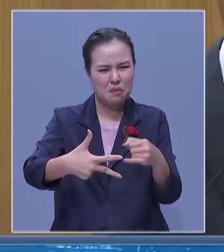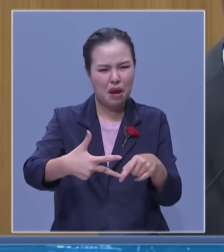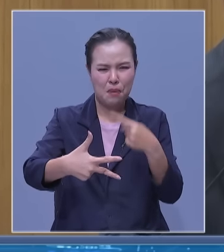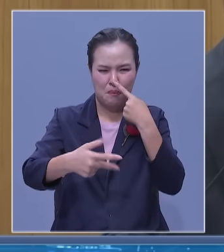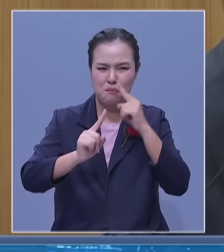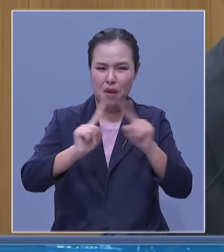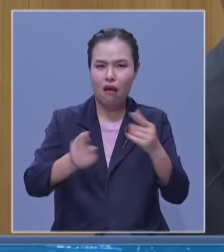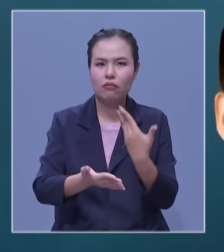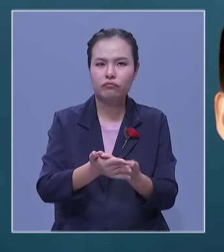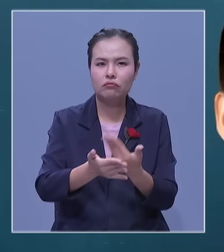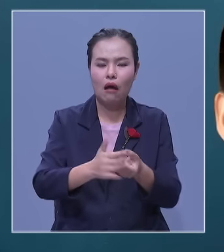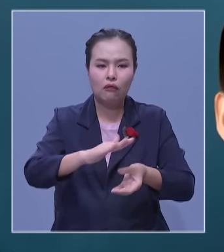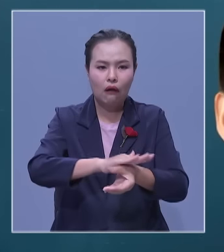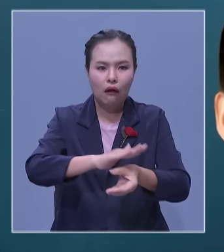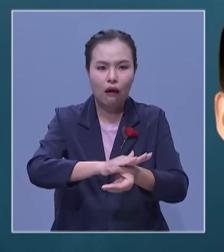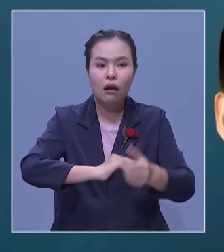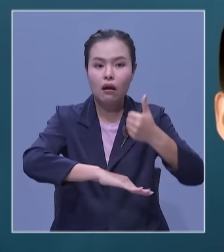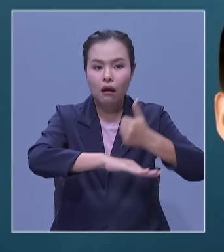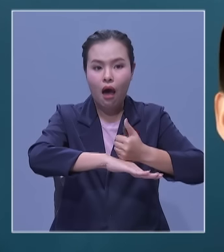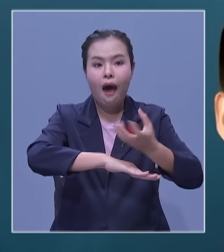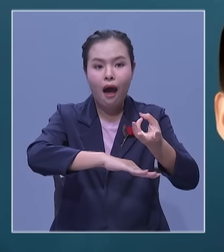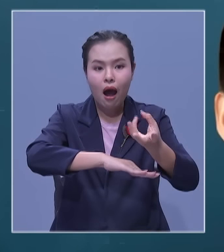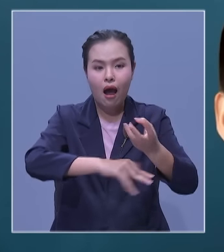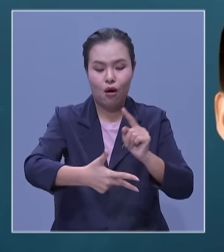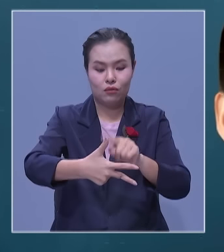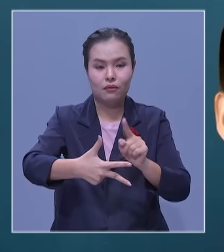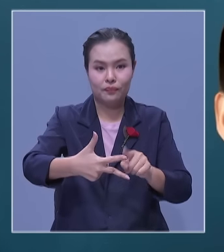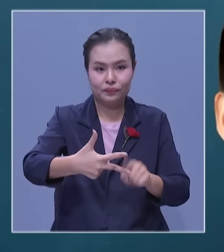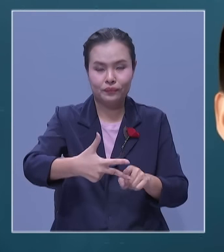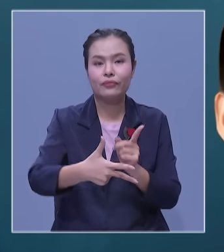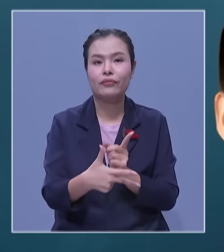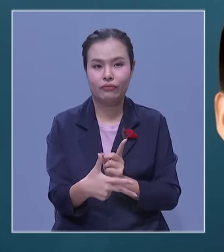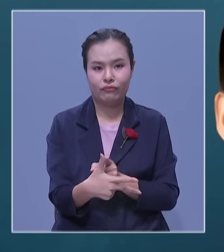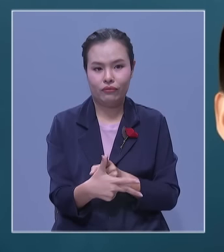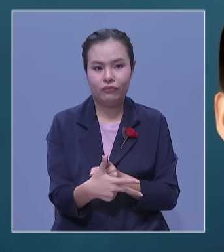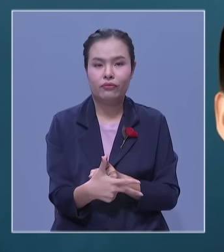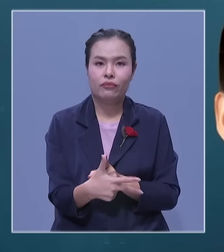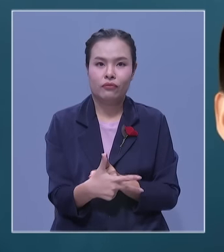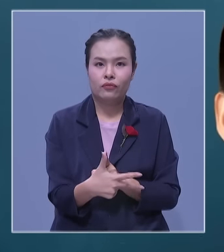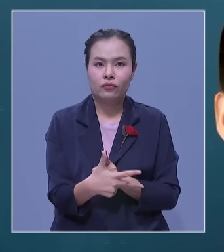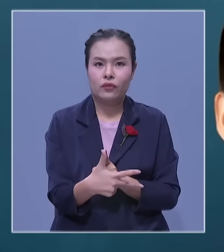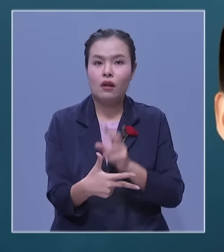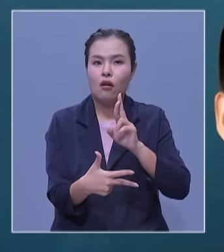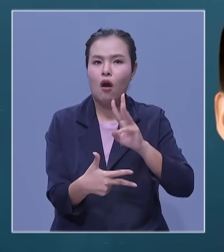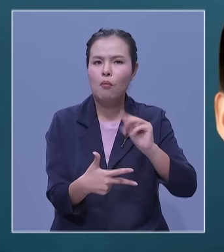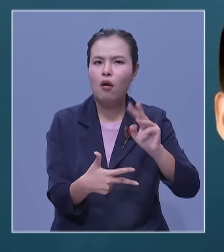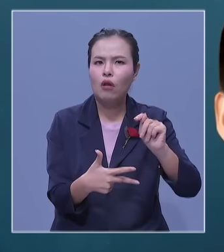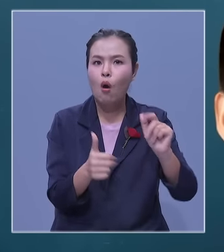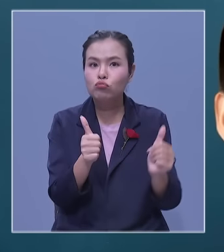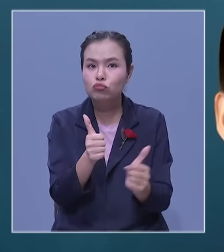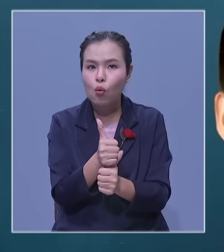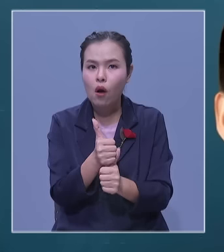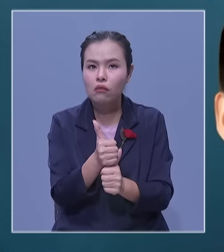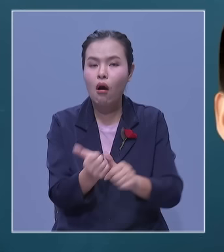กรับเงินจากอธิบดีกรมการข้าวเนี่ยนะครับ3ประการที่ว่านี้คือ1ที่บอกว่ารัฐมนตรีช่วยนะครับ